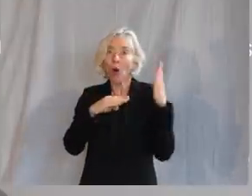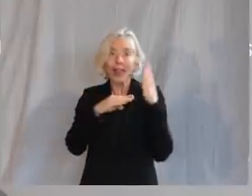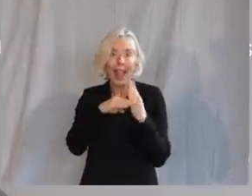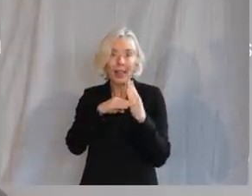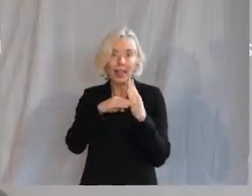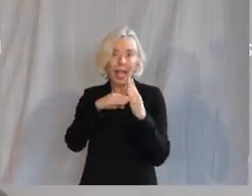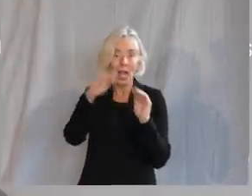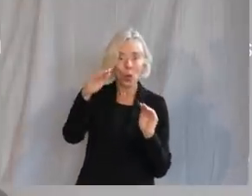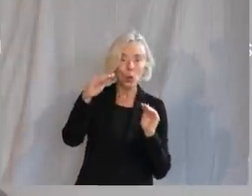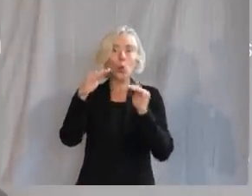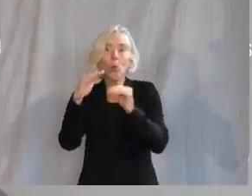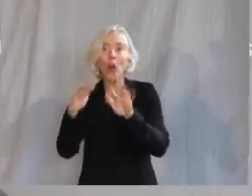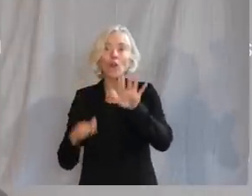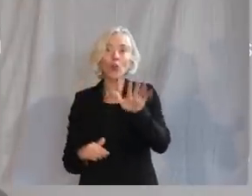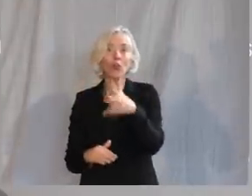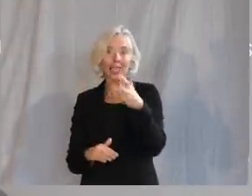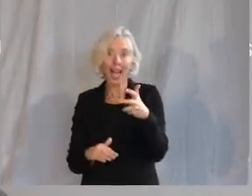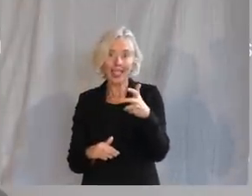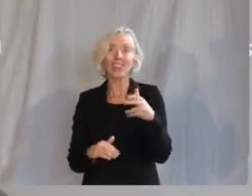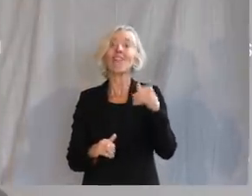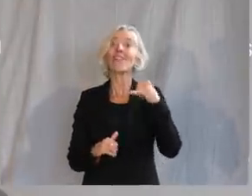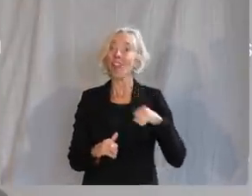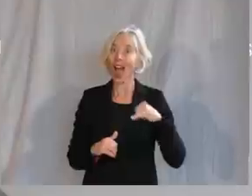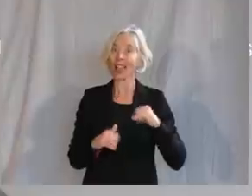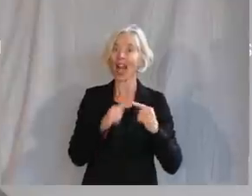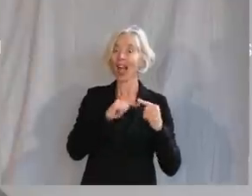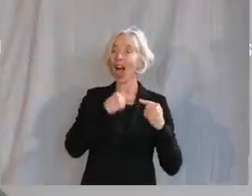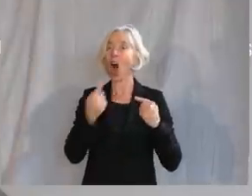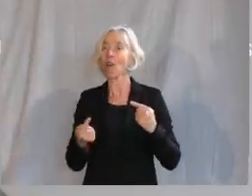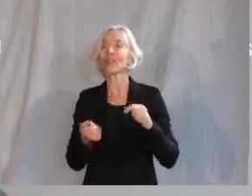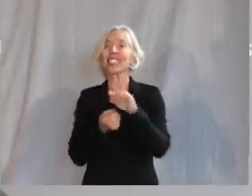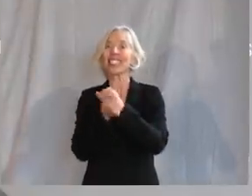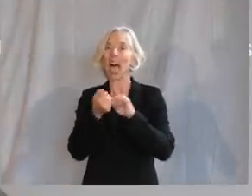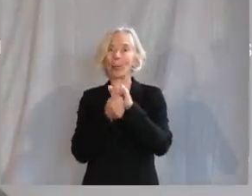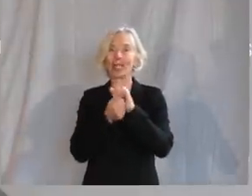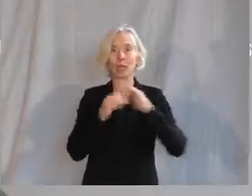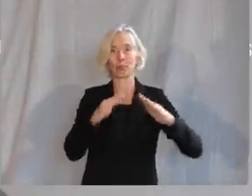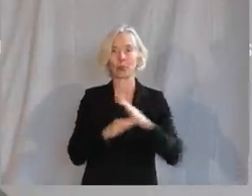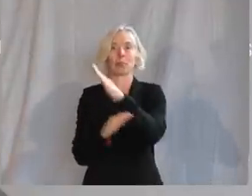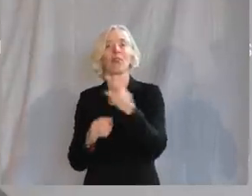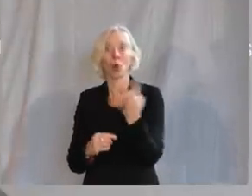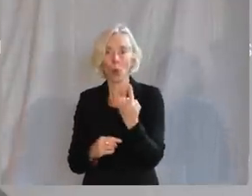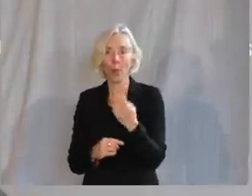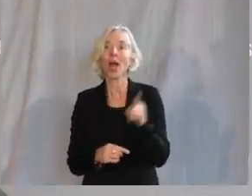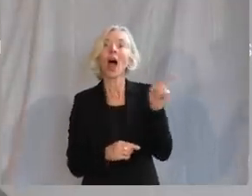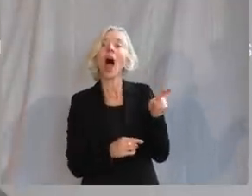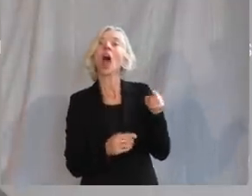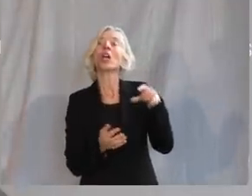35 war von Freitag auf Samstag vor allem durch ein Ausbruchsgeschehen in einem Seniorenzentrum in